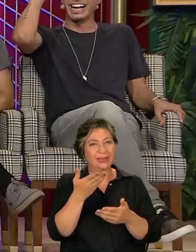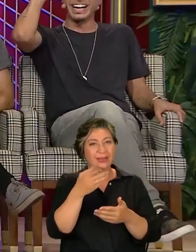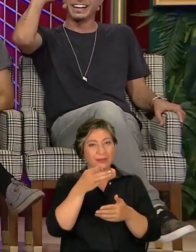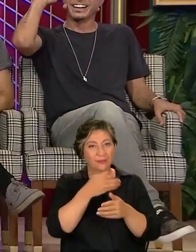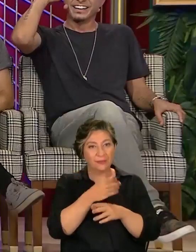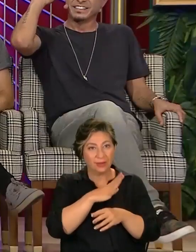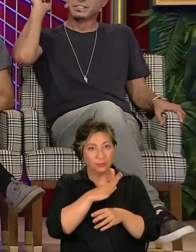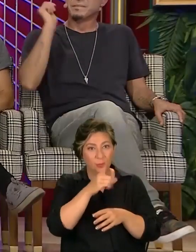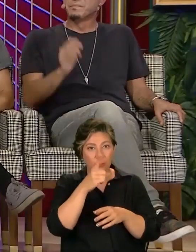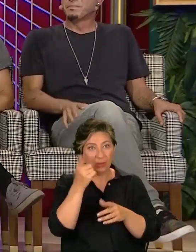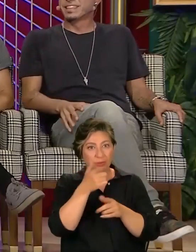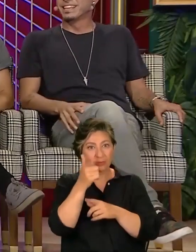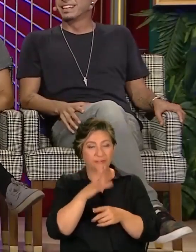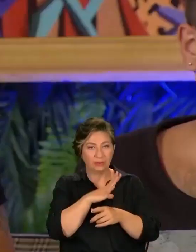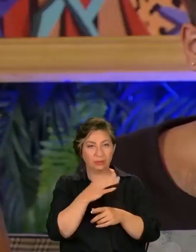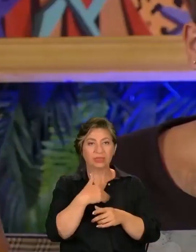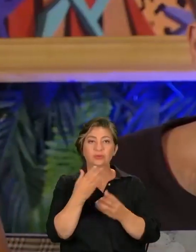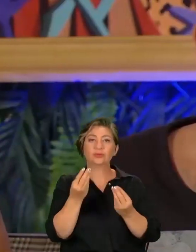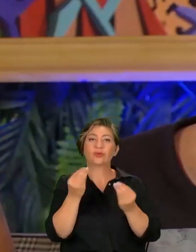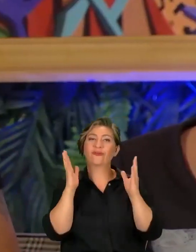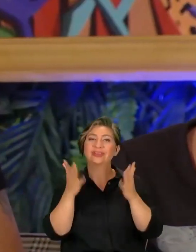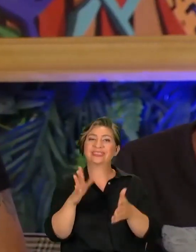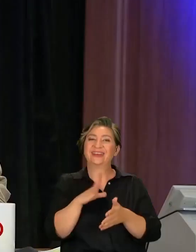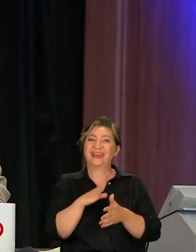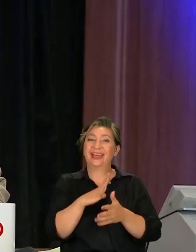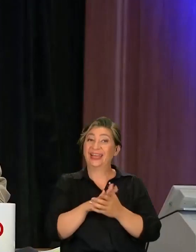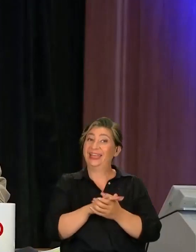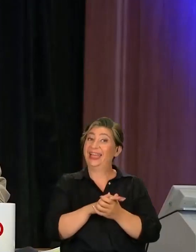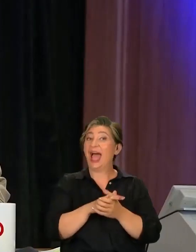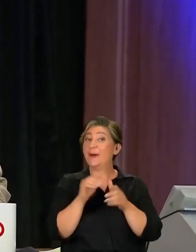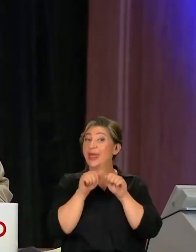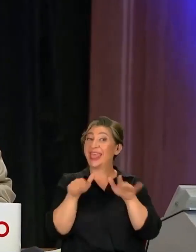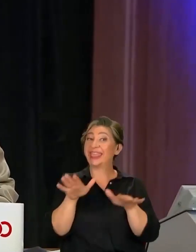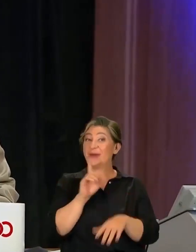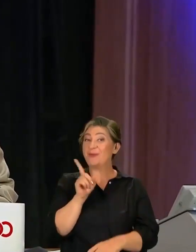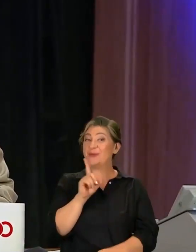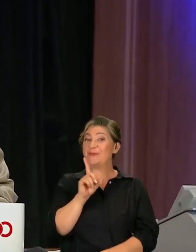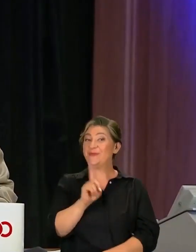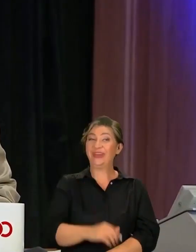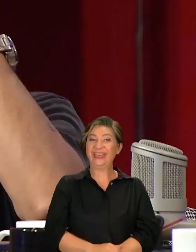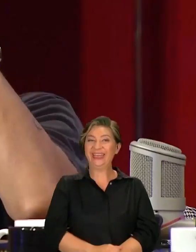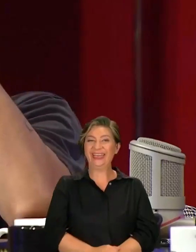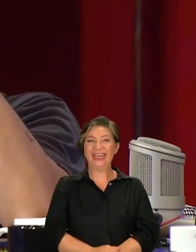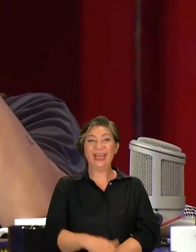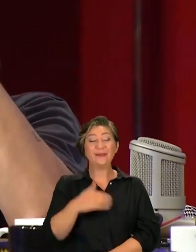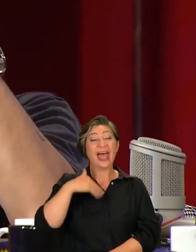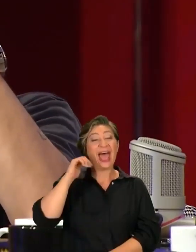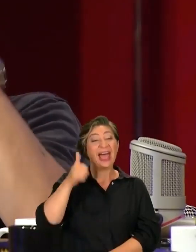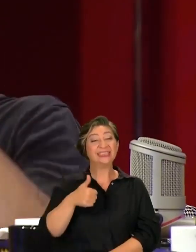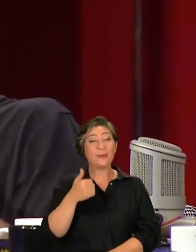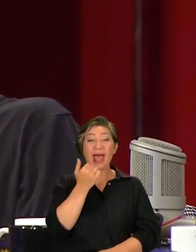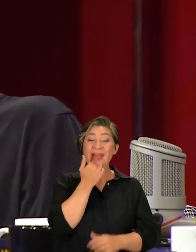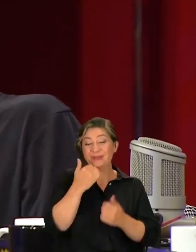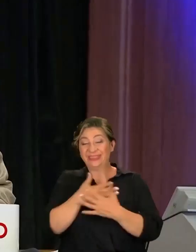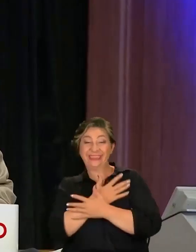görüntü? Sende var mı böyle bir görüntü? Bende çok böyle görüntü var. Ama yayınlamıyorum. Yok oğlum, ben her zaman porno